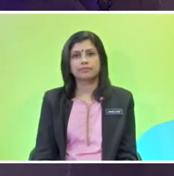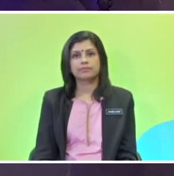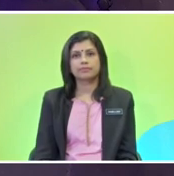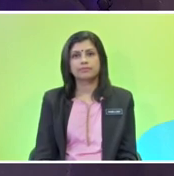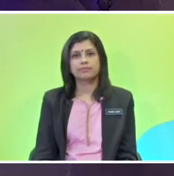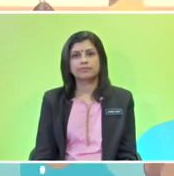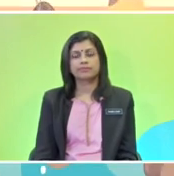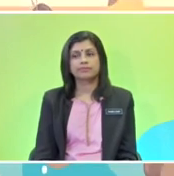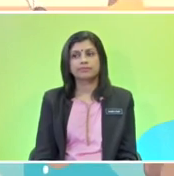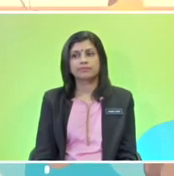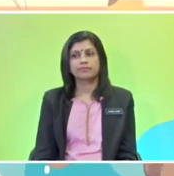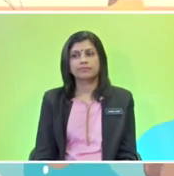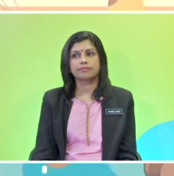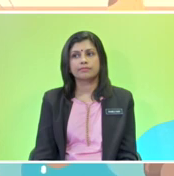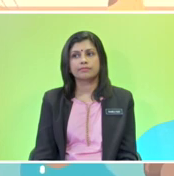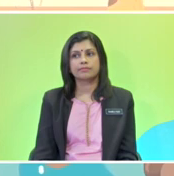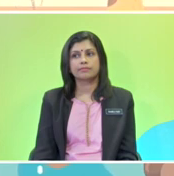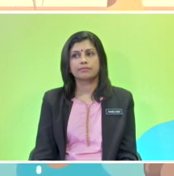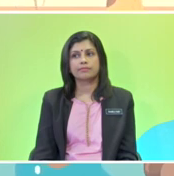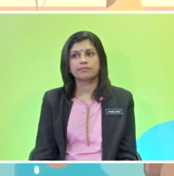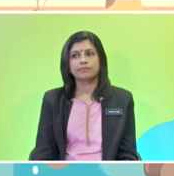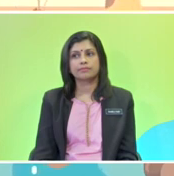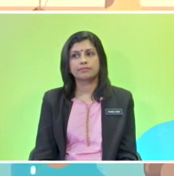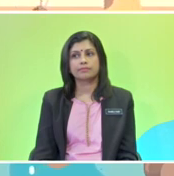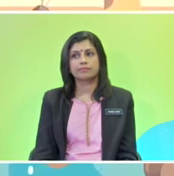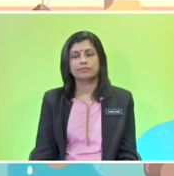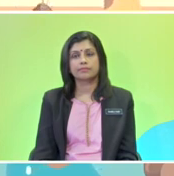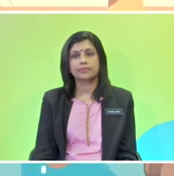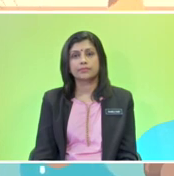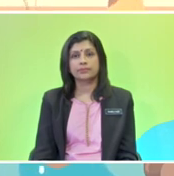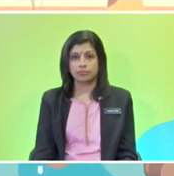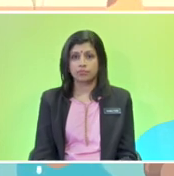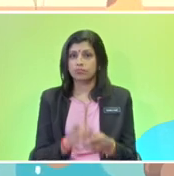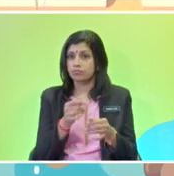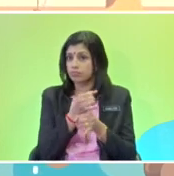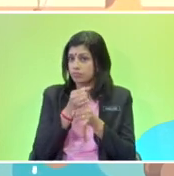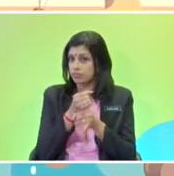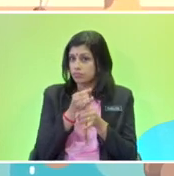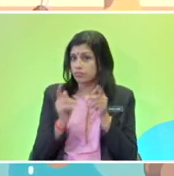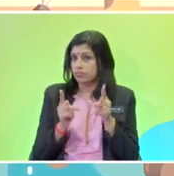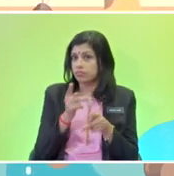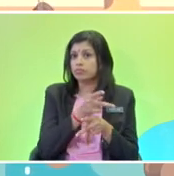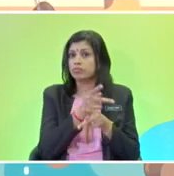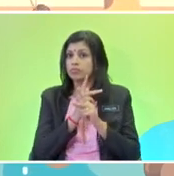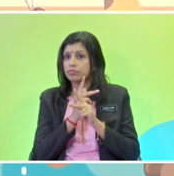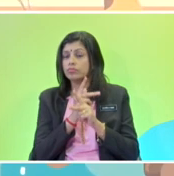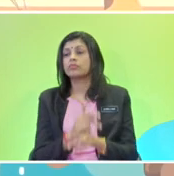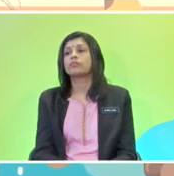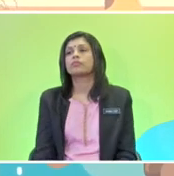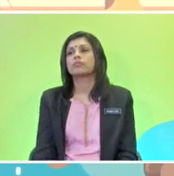1,784 tambah 5,3. Okey. Hati-hati ya bila kita pinjam tu. Okay. Banyak ni.